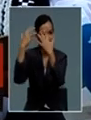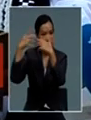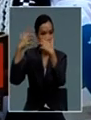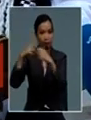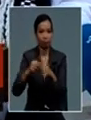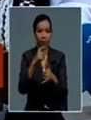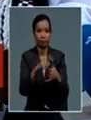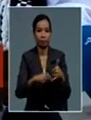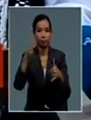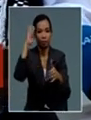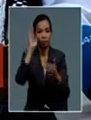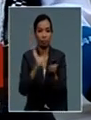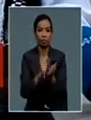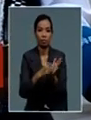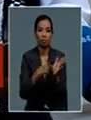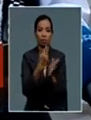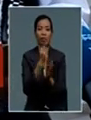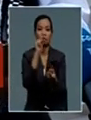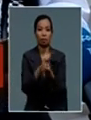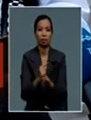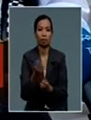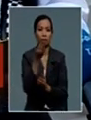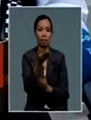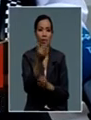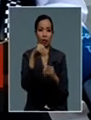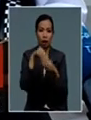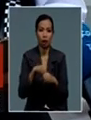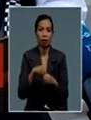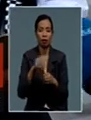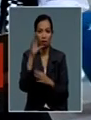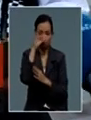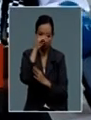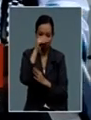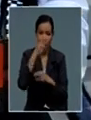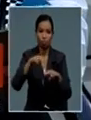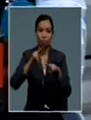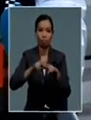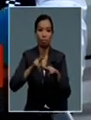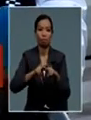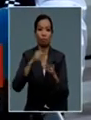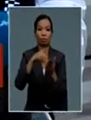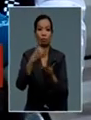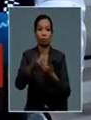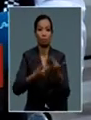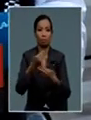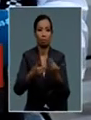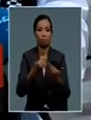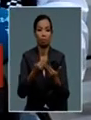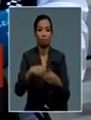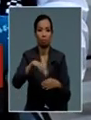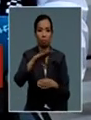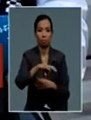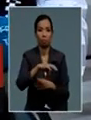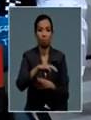งคนก็คือตำรวจคนแรกที่ไปพบทั้งคู่อยู่ในสภาพหมดสติบนม้านั่งที่ด้านนอกศูนย์การค้ามอลติ้งในเมือง